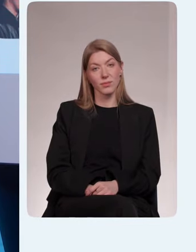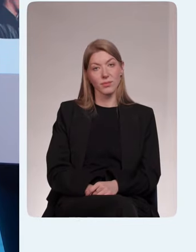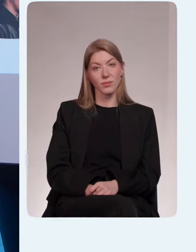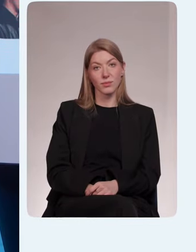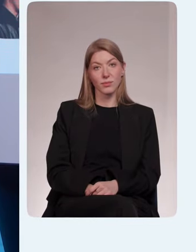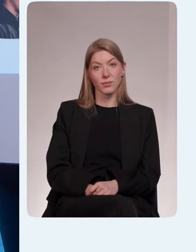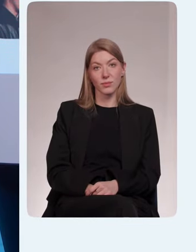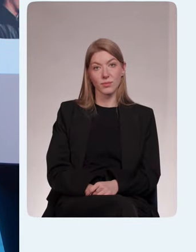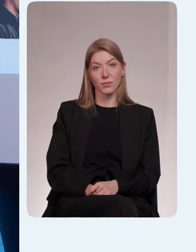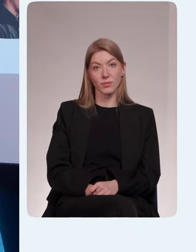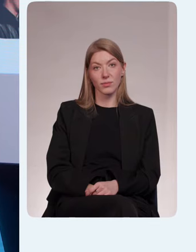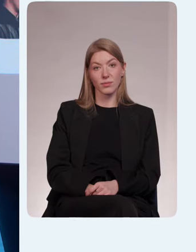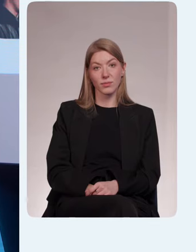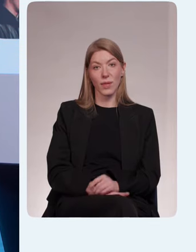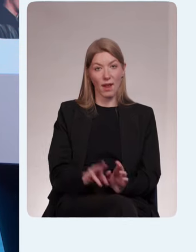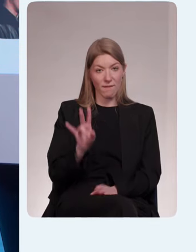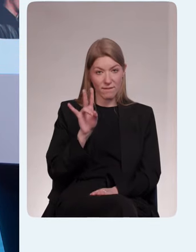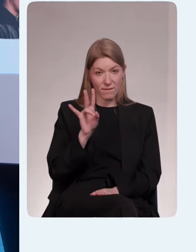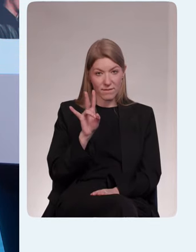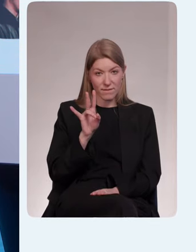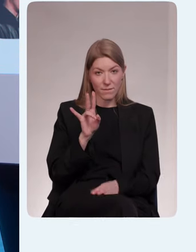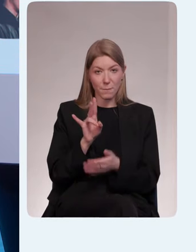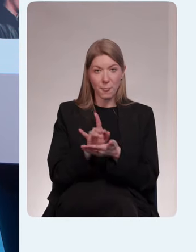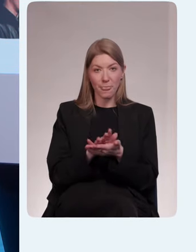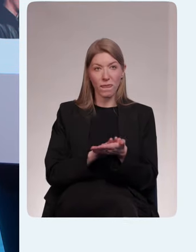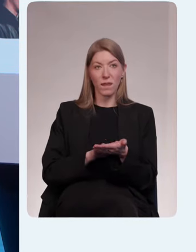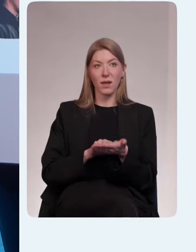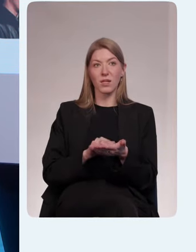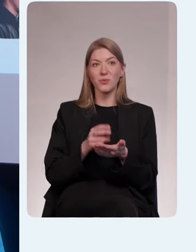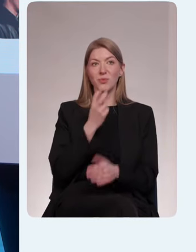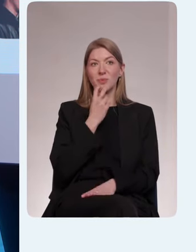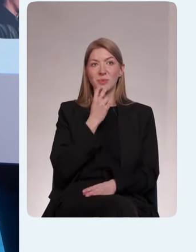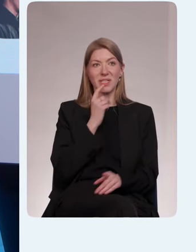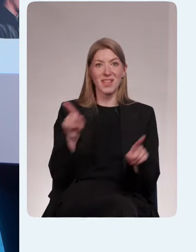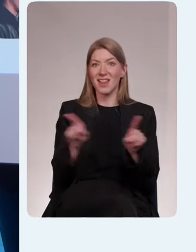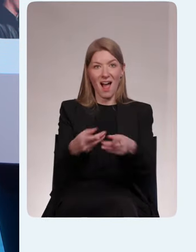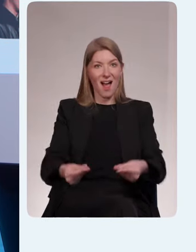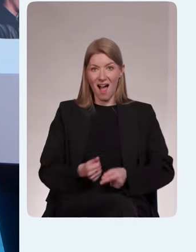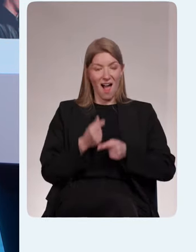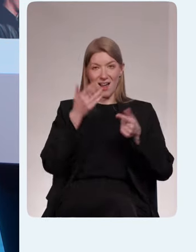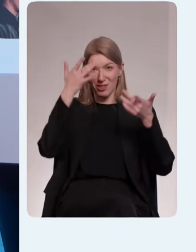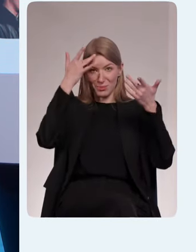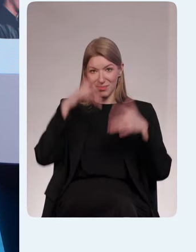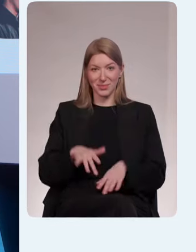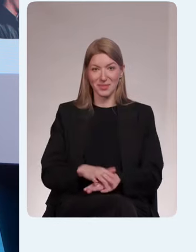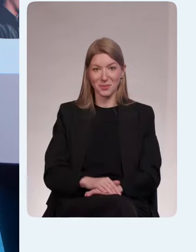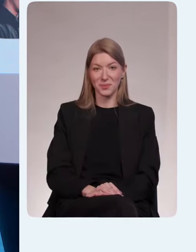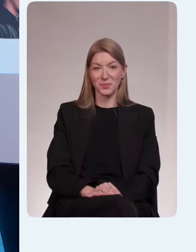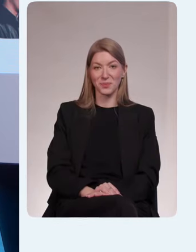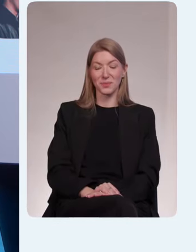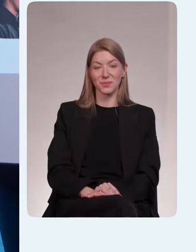И секунду, вы меня так рассмешили, вы такие молодцы. Да, вы крутые.